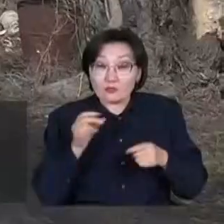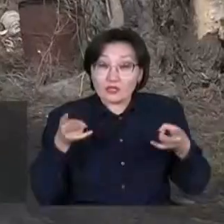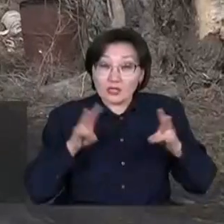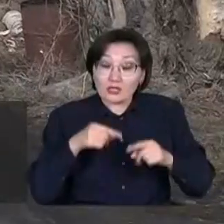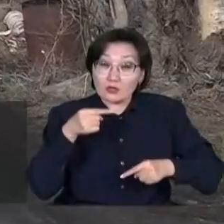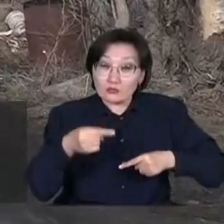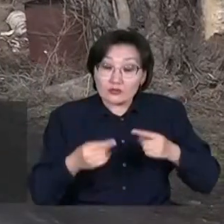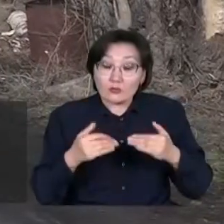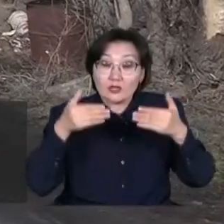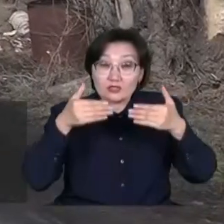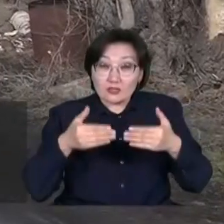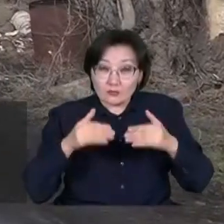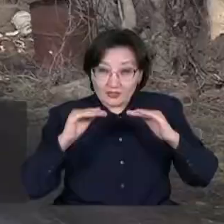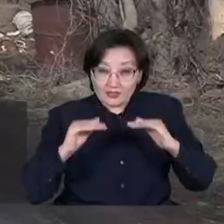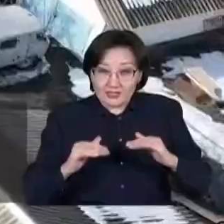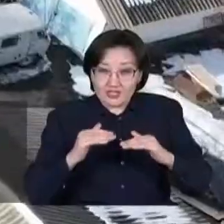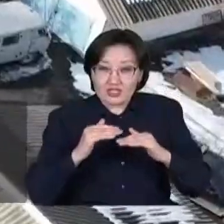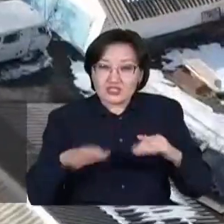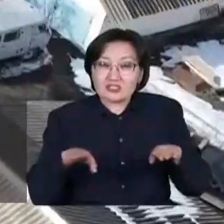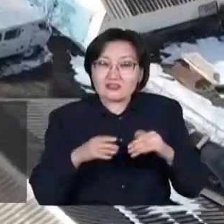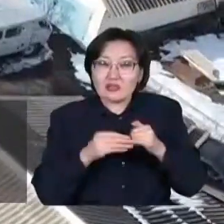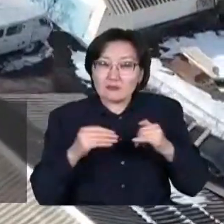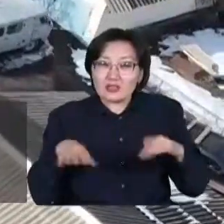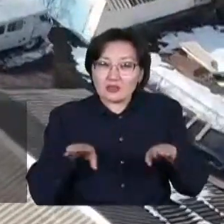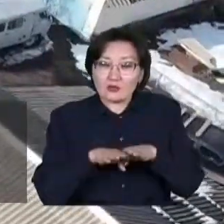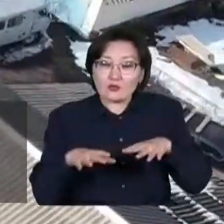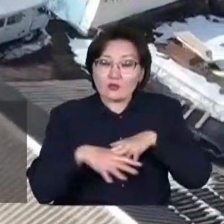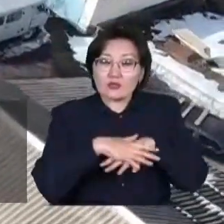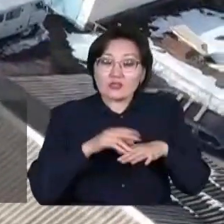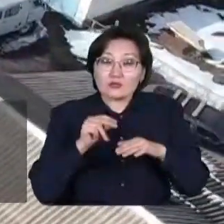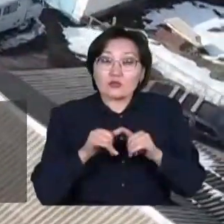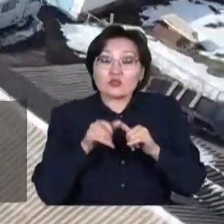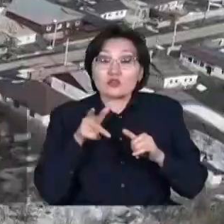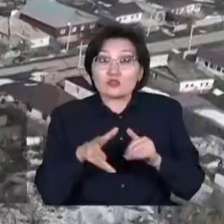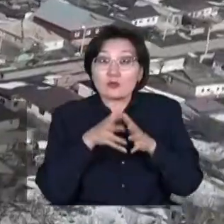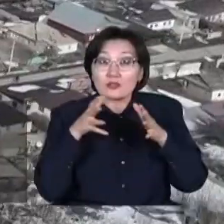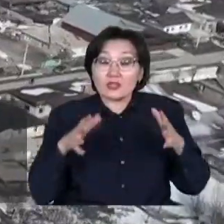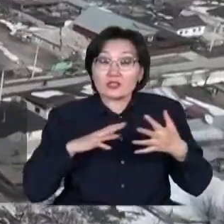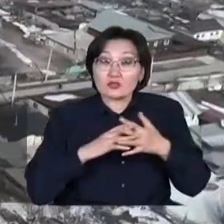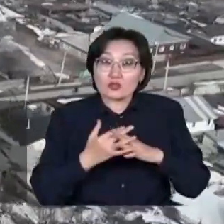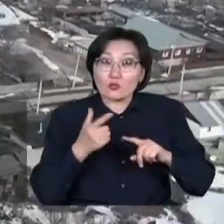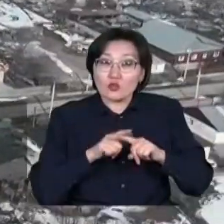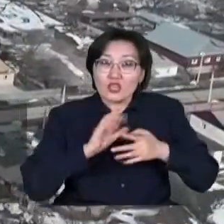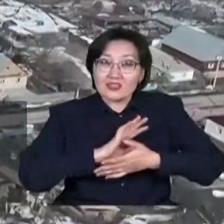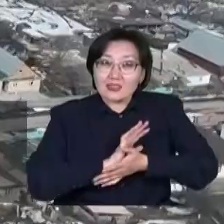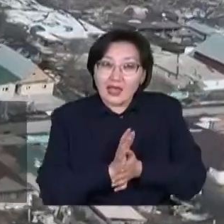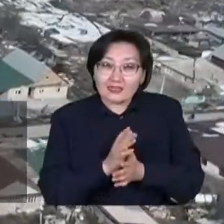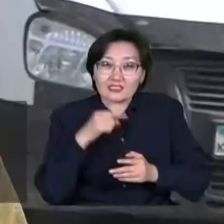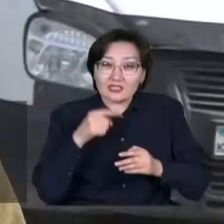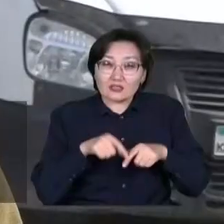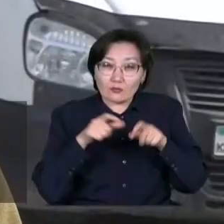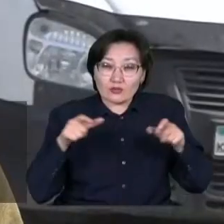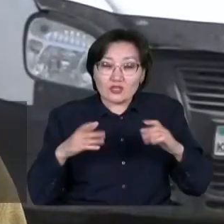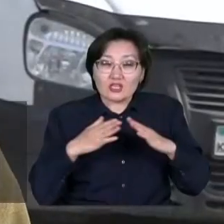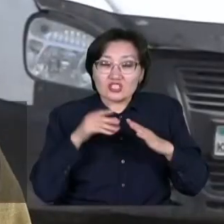мұра. Бүгінде ірге тасы отырып, жермен теңесіп барады. Одан бөлек халқының саны 3000-нан асқан елді мекенге тым тар дейді тұрғындар. Ішін кіріп